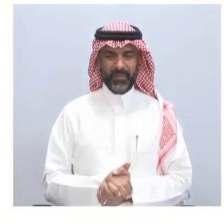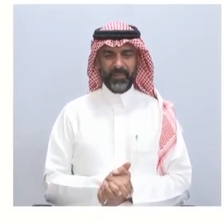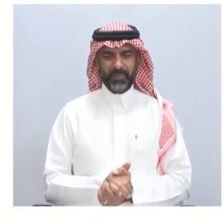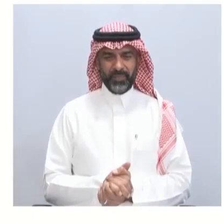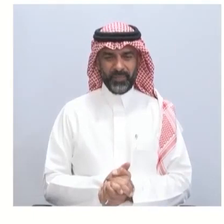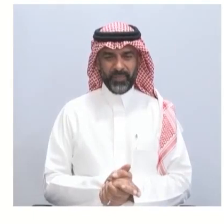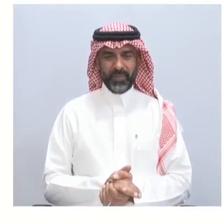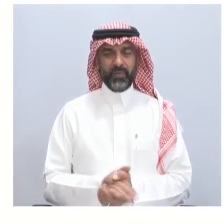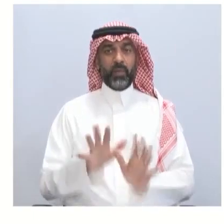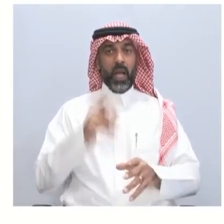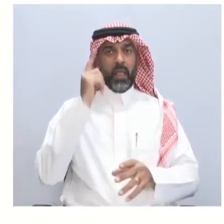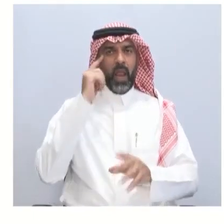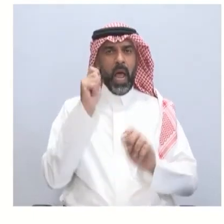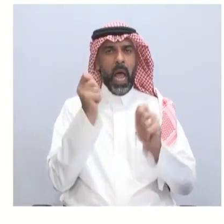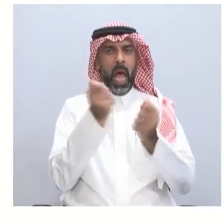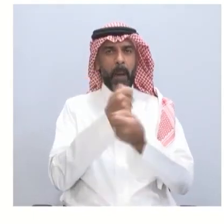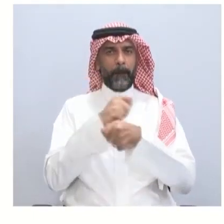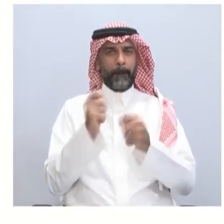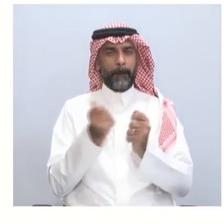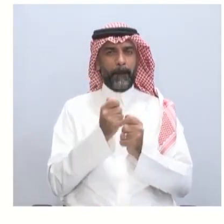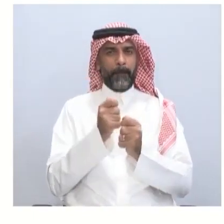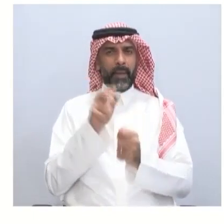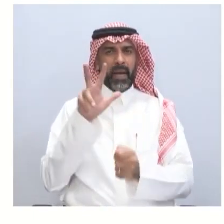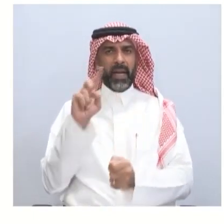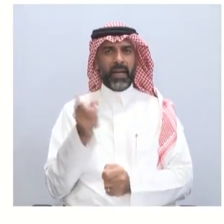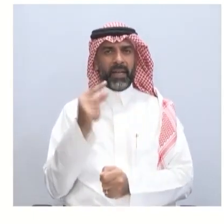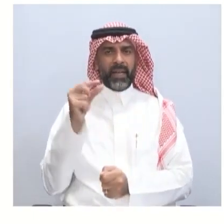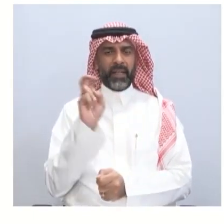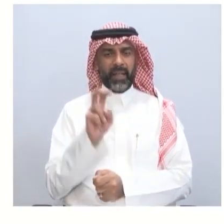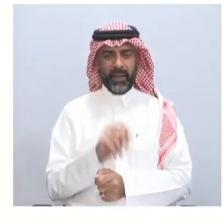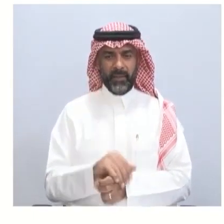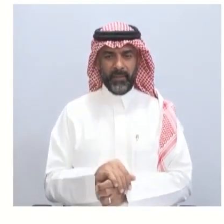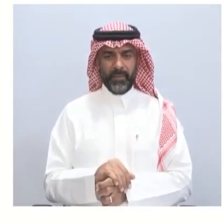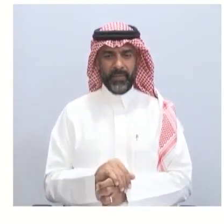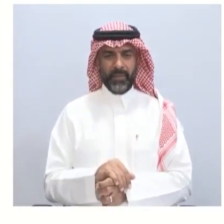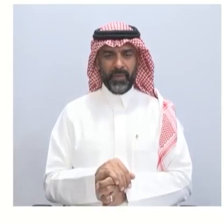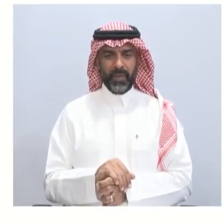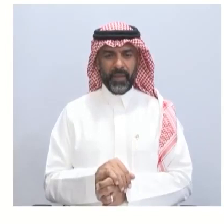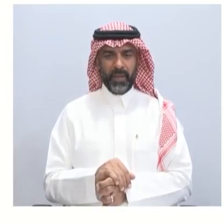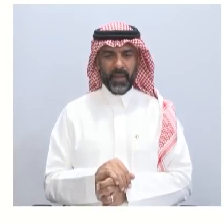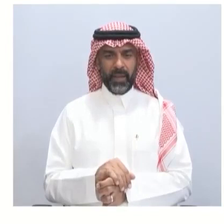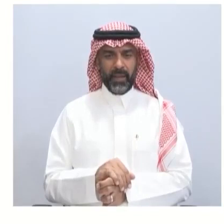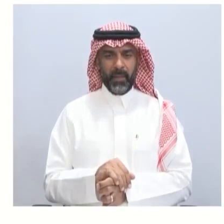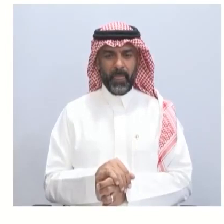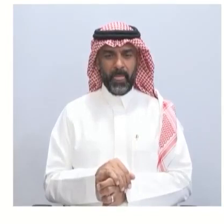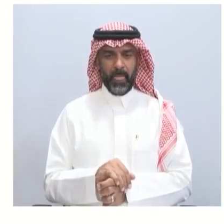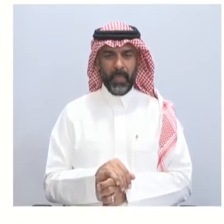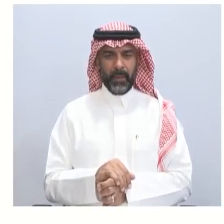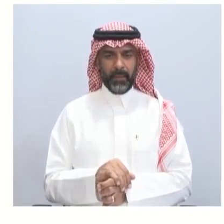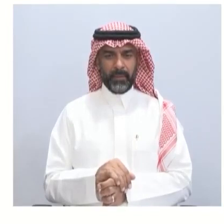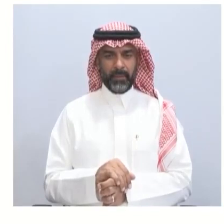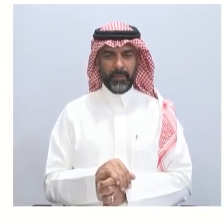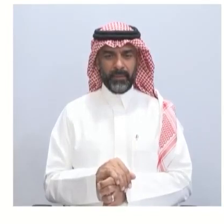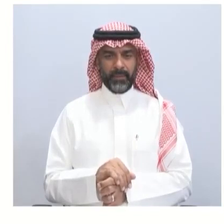الطلاب حروب الرده كان لبني حنيفه او بنو حنيفه موقفا مشرفا